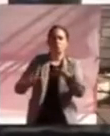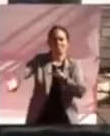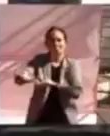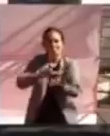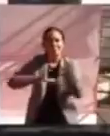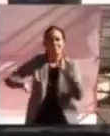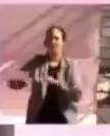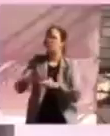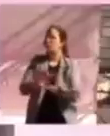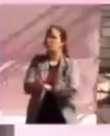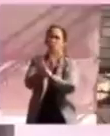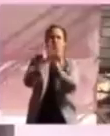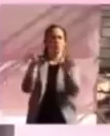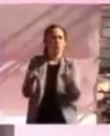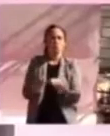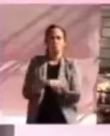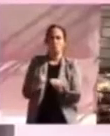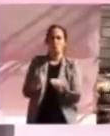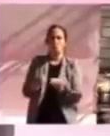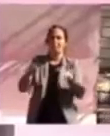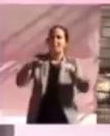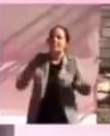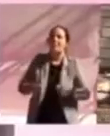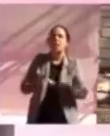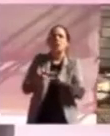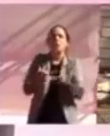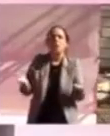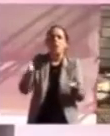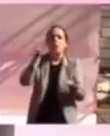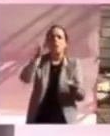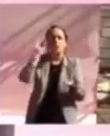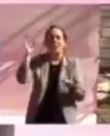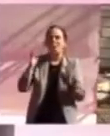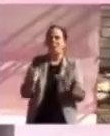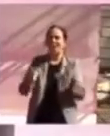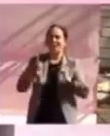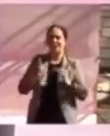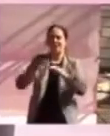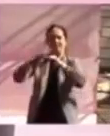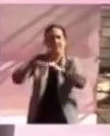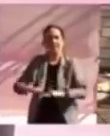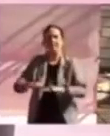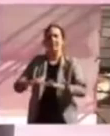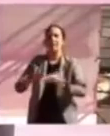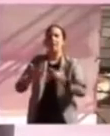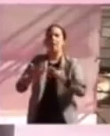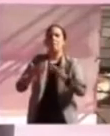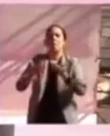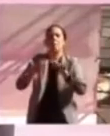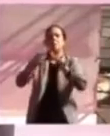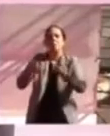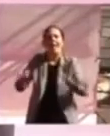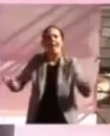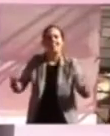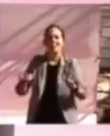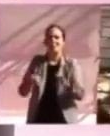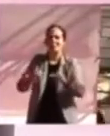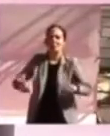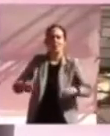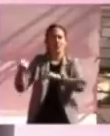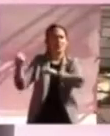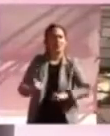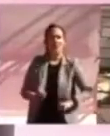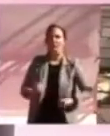a difesa di beni fondamentali che non possono essere lasciati in mano al mercato perché di fronte